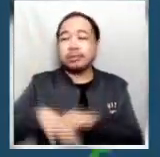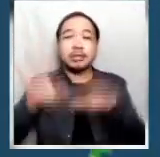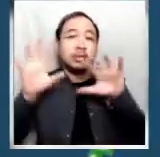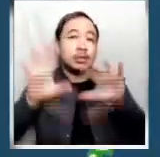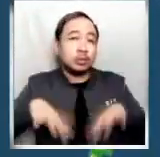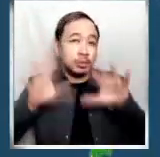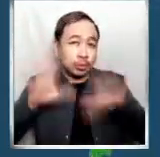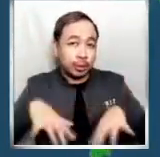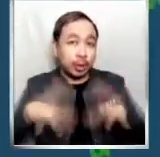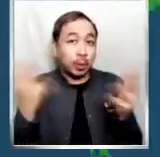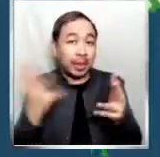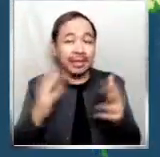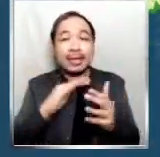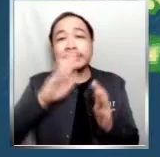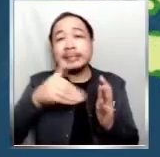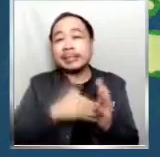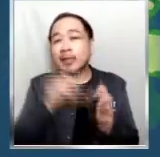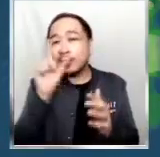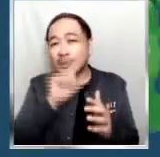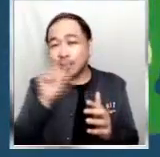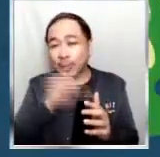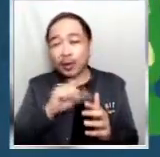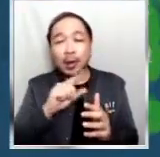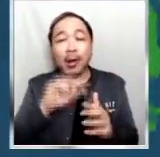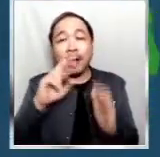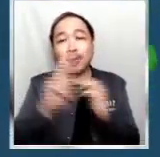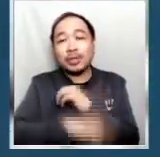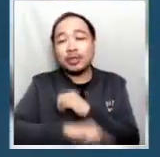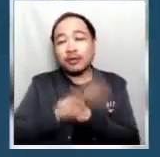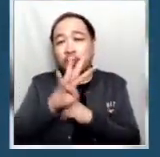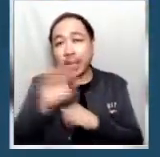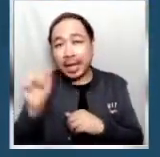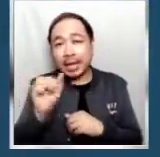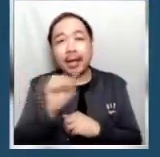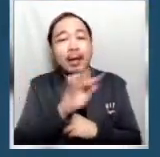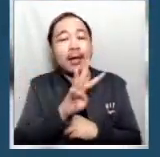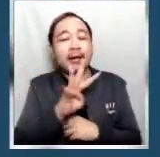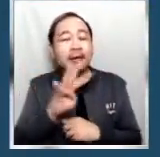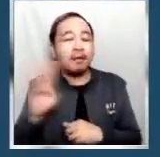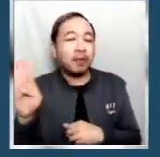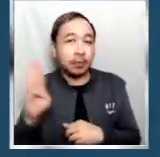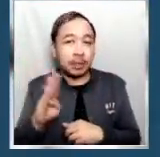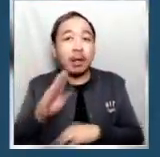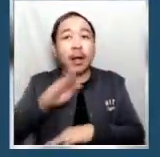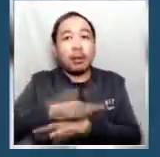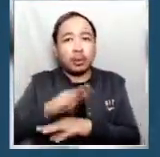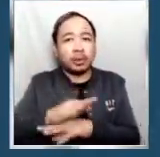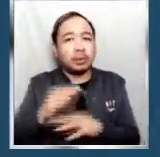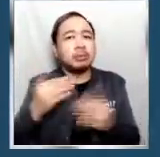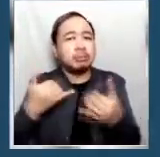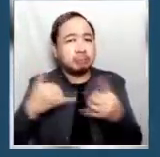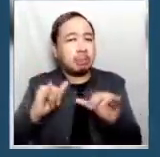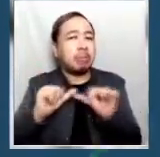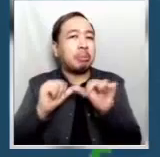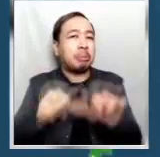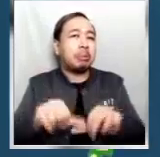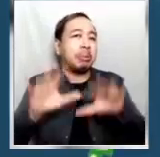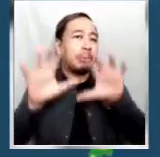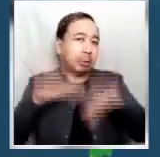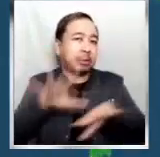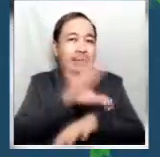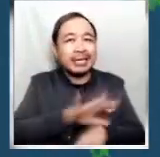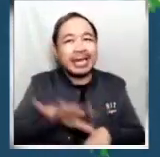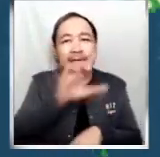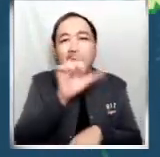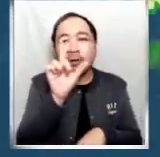at Mimaropa. Sa hapon, may mga pag-ulan din sa natitirang bahagi ng Luzon. Posible ang malalakas na ulan, kaya